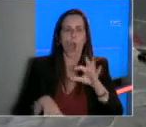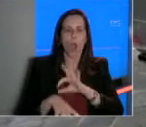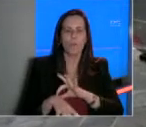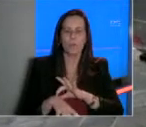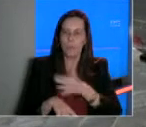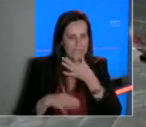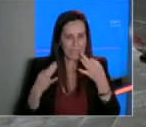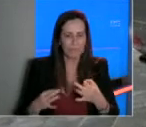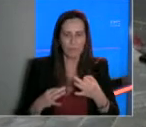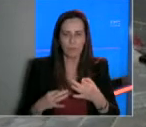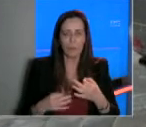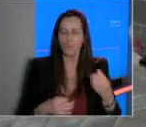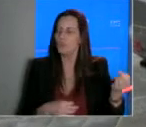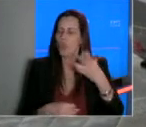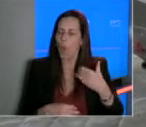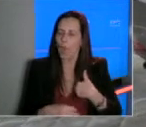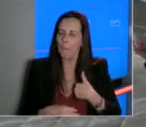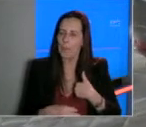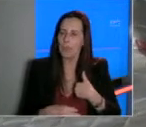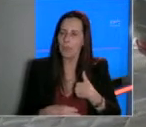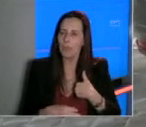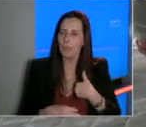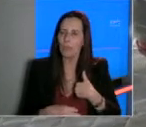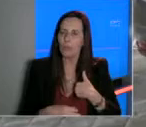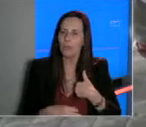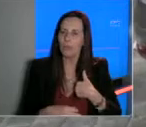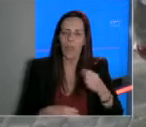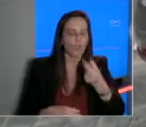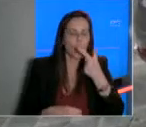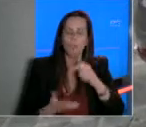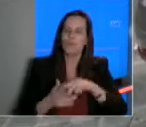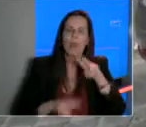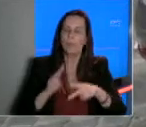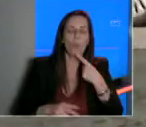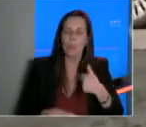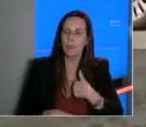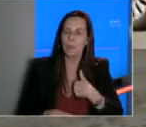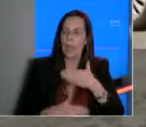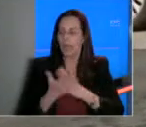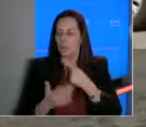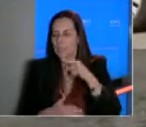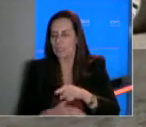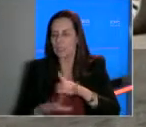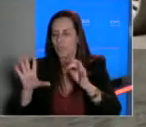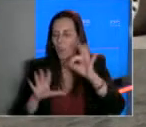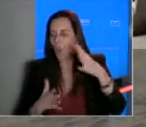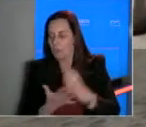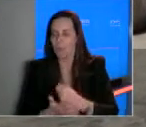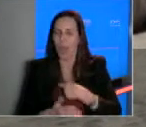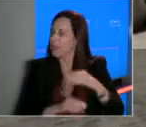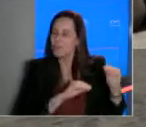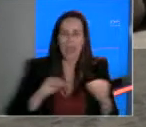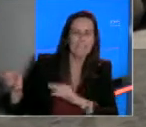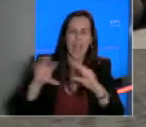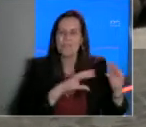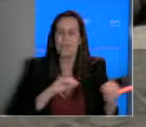רופאים רציניים ששולחים את הקוקטיילים שהם הכינו כדי לטפל, הם אומרים, חלק אומרים שזה 90% הצלחה, אני מעביר את